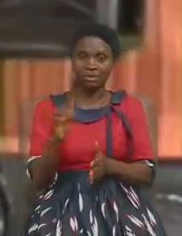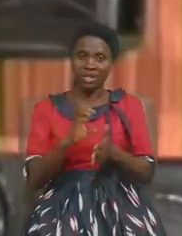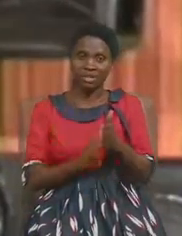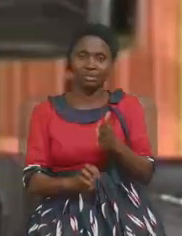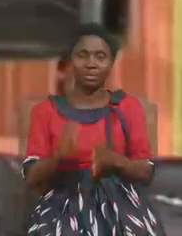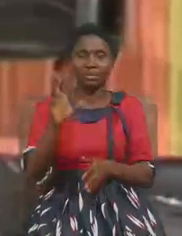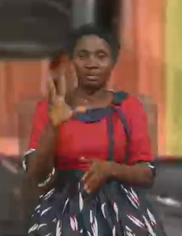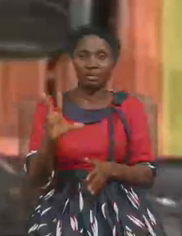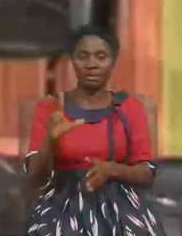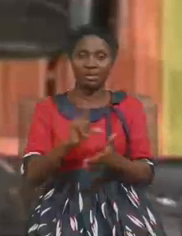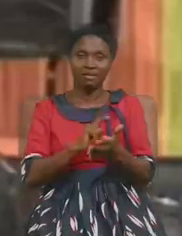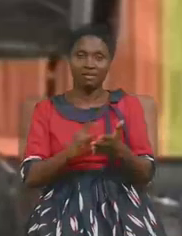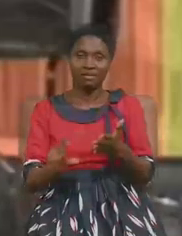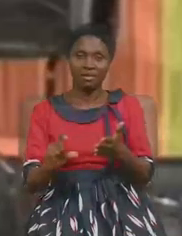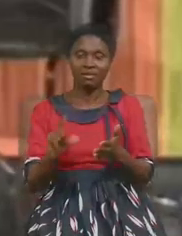verset 18.